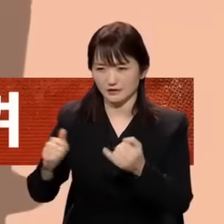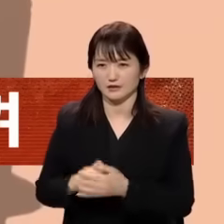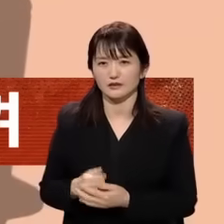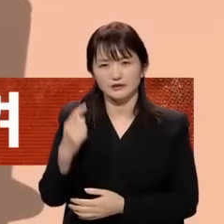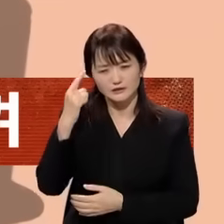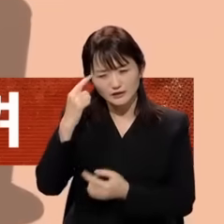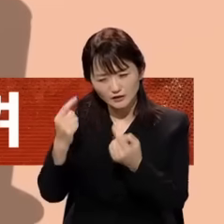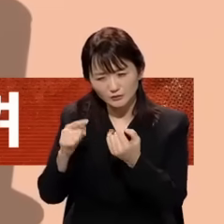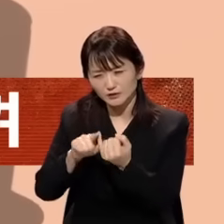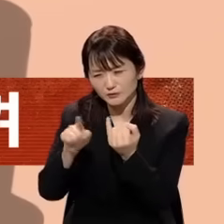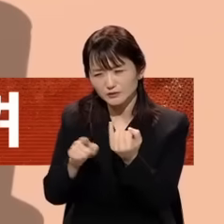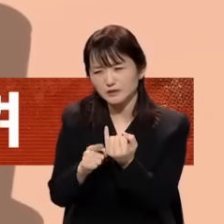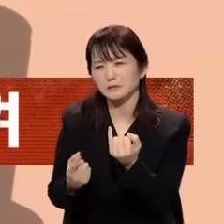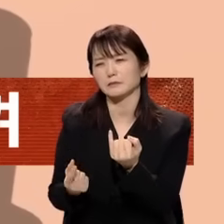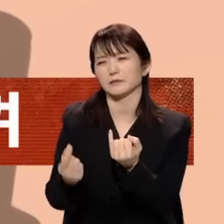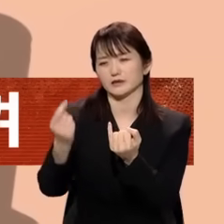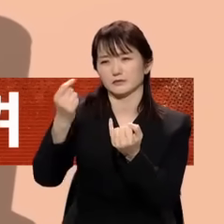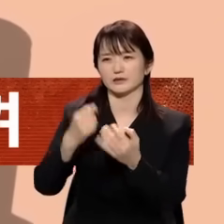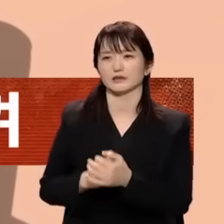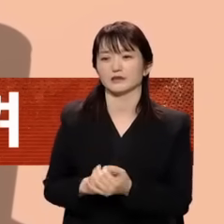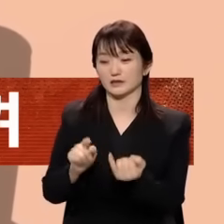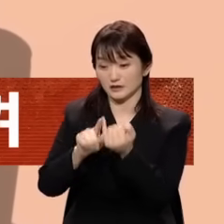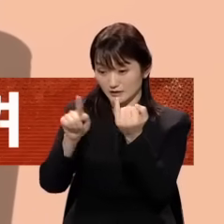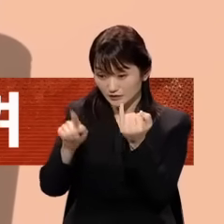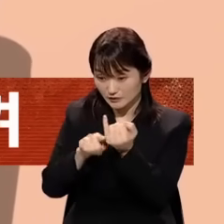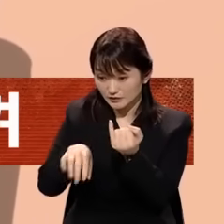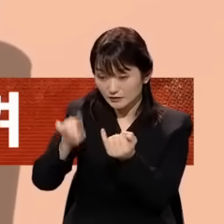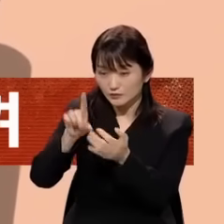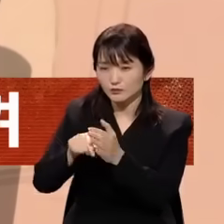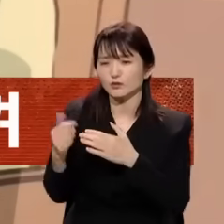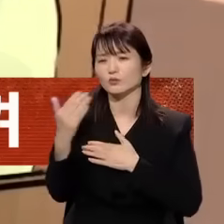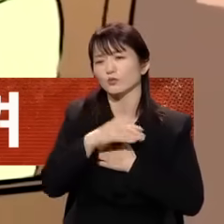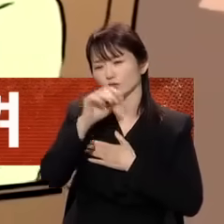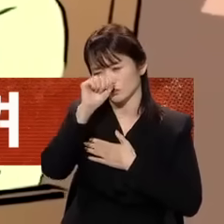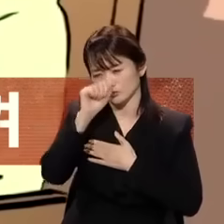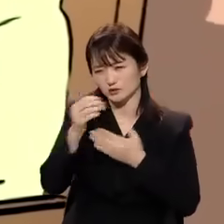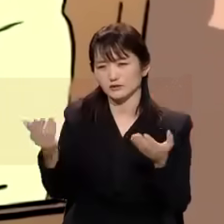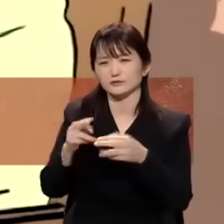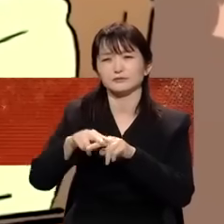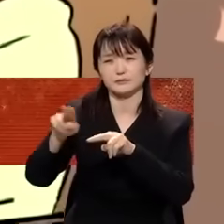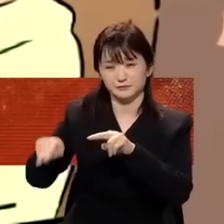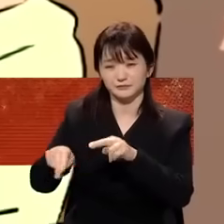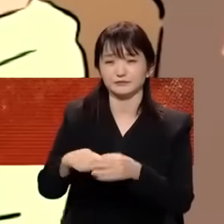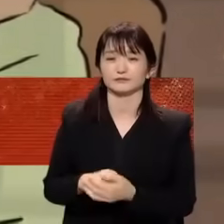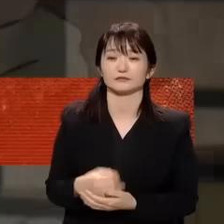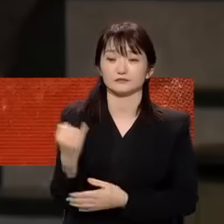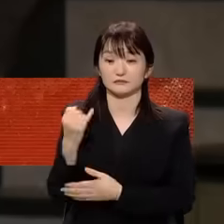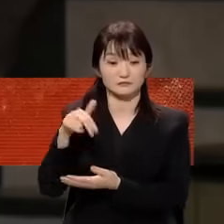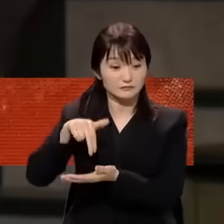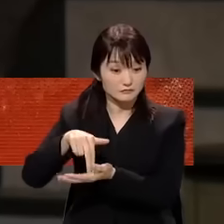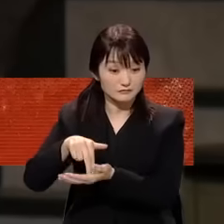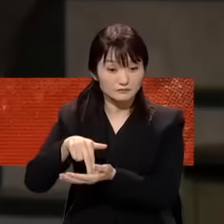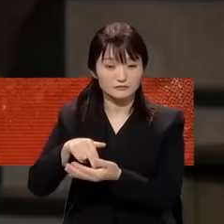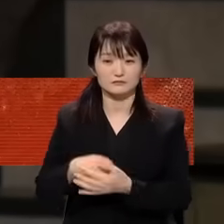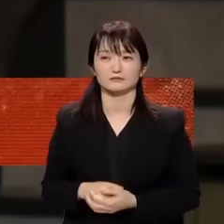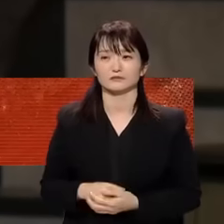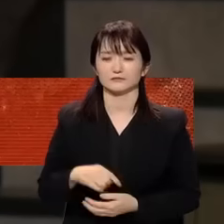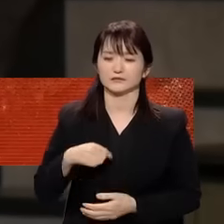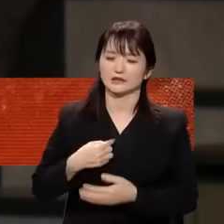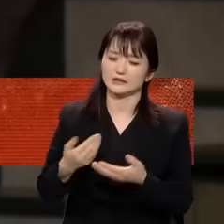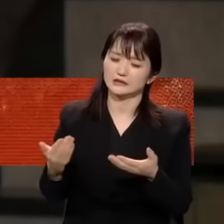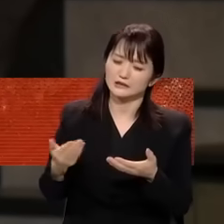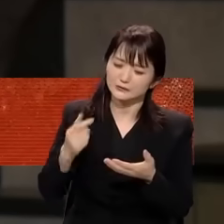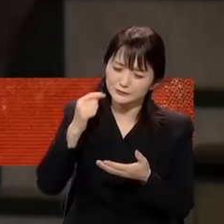초기 건강이 안 좋아서 자기는 이제 일을 안둔 상태인데이 여성의 입장에서 봤을 때는 뭐 자기 커리어도 끊긴 거